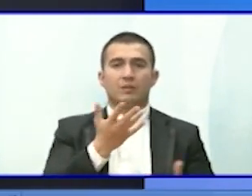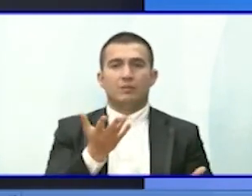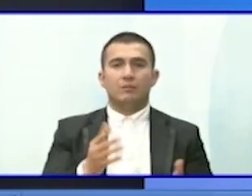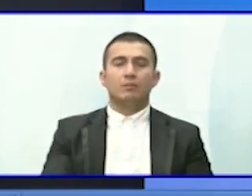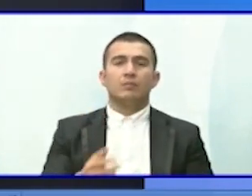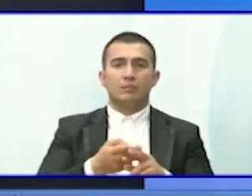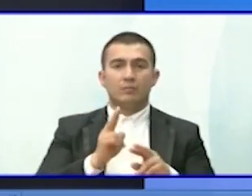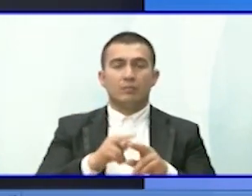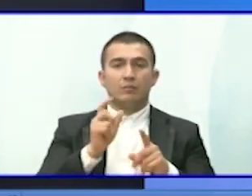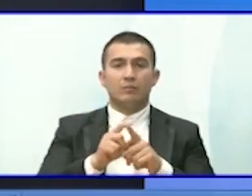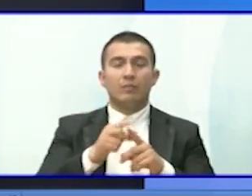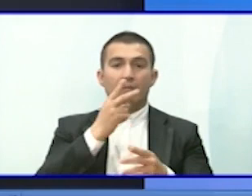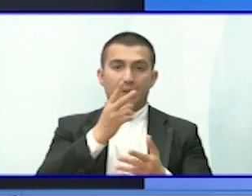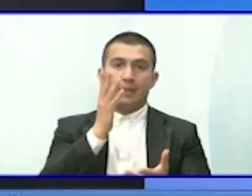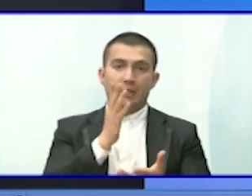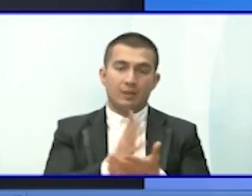слово есть